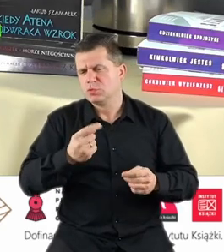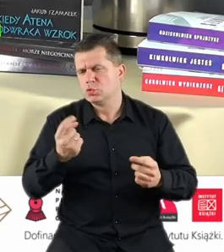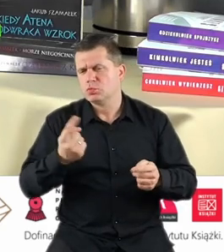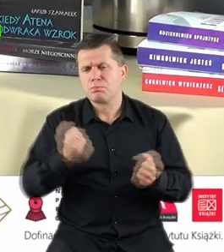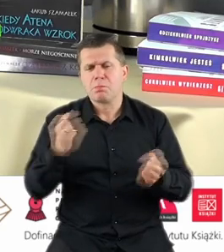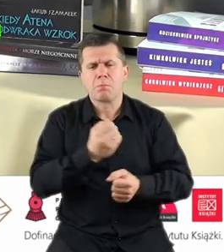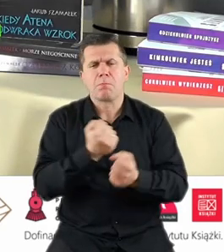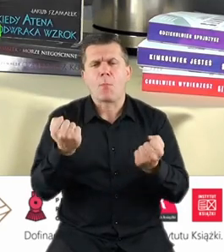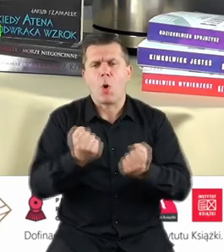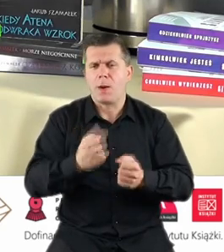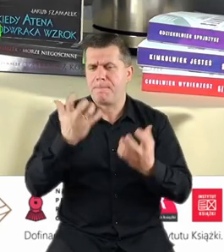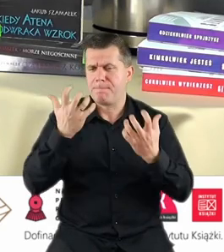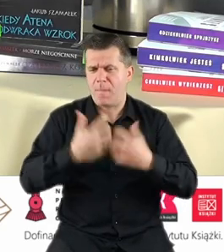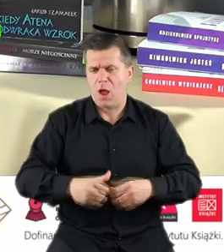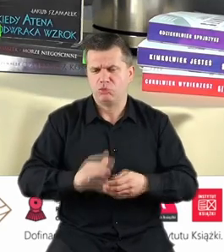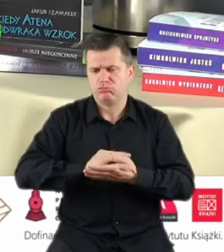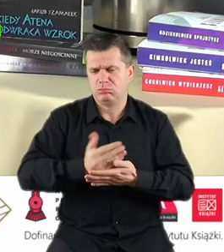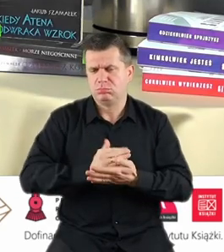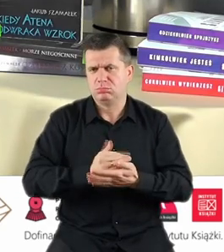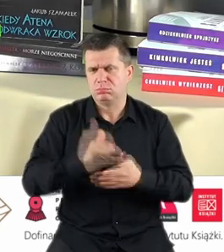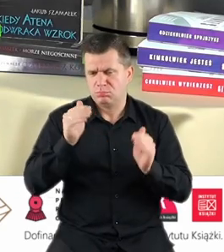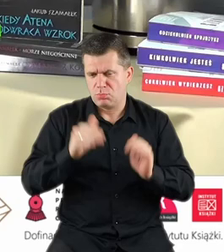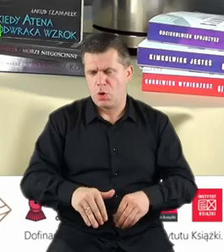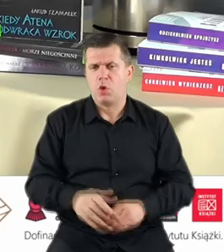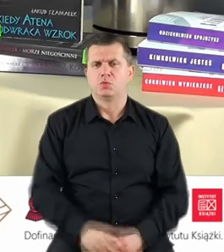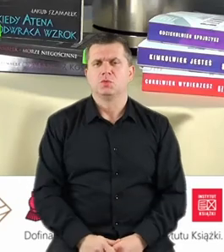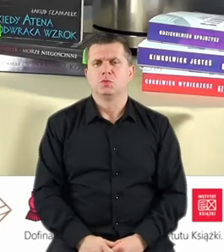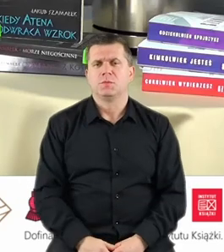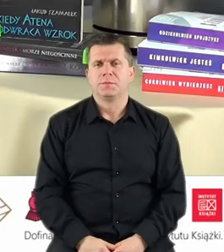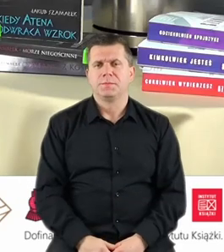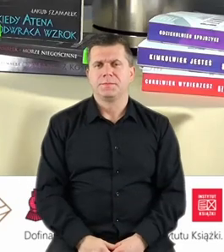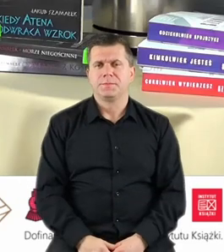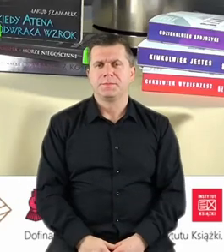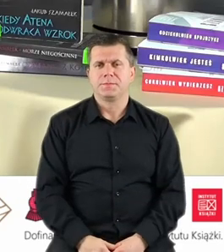ręki, którymi na przykład możemy się,